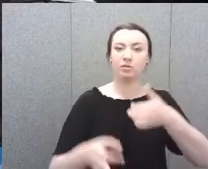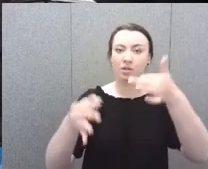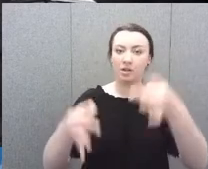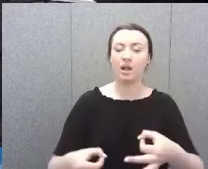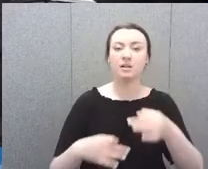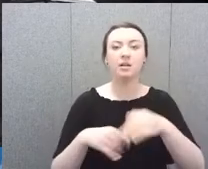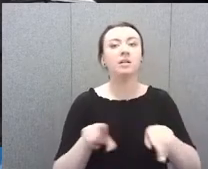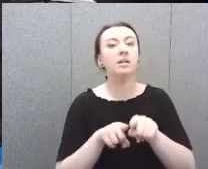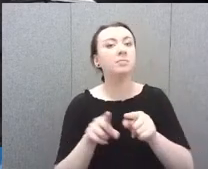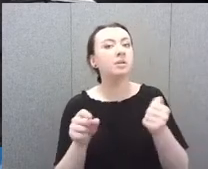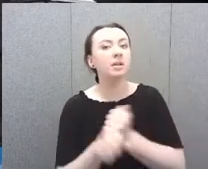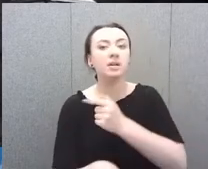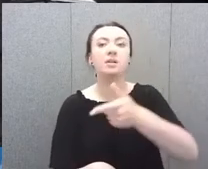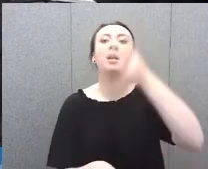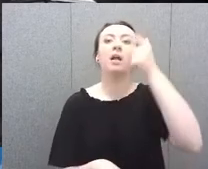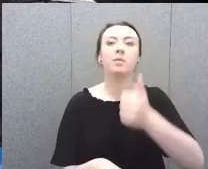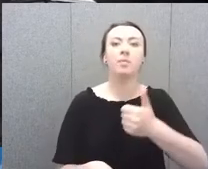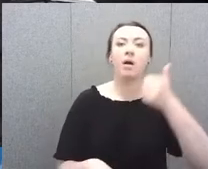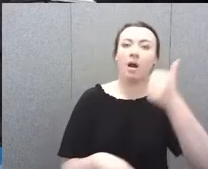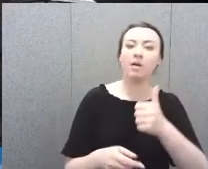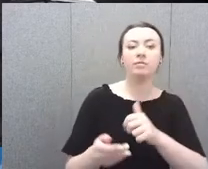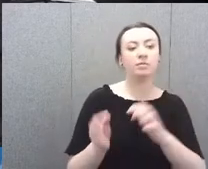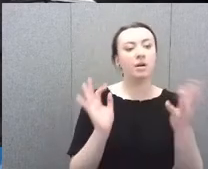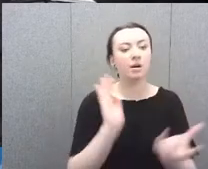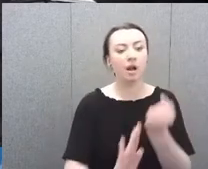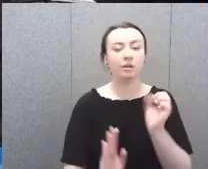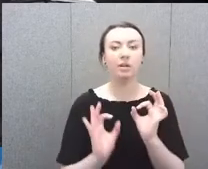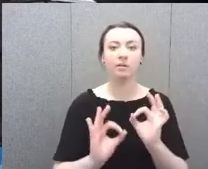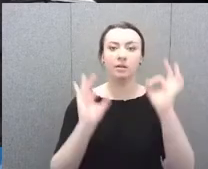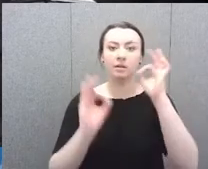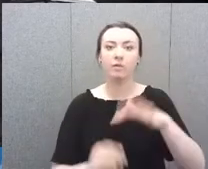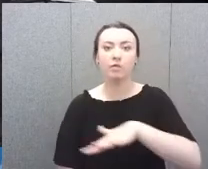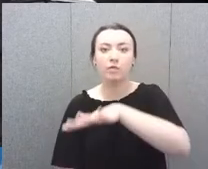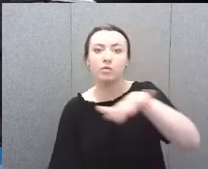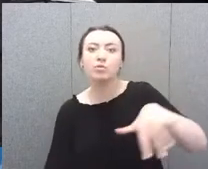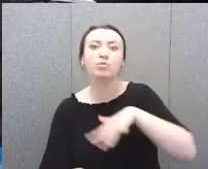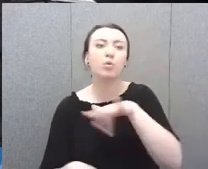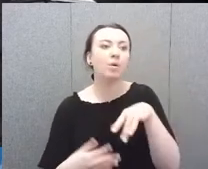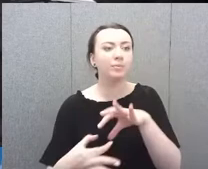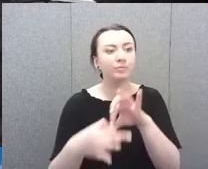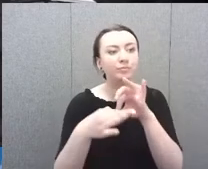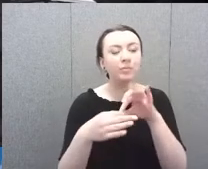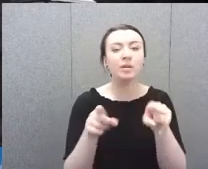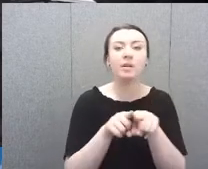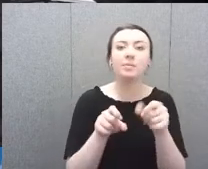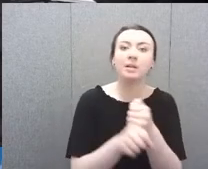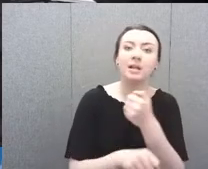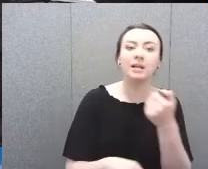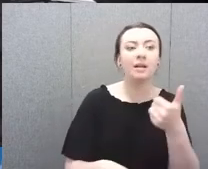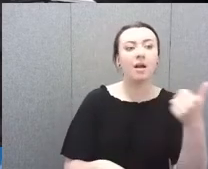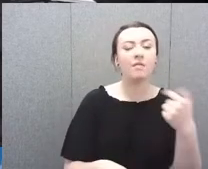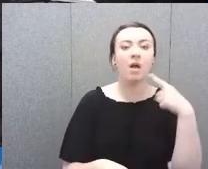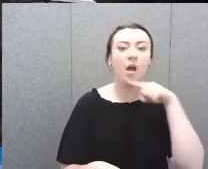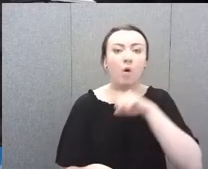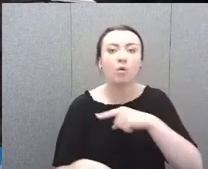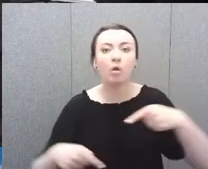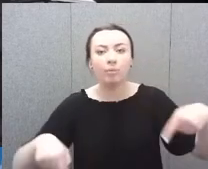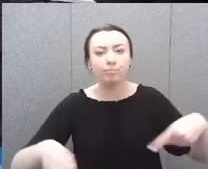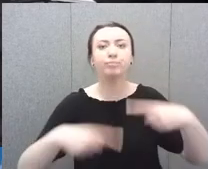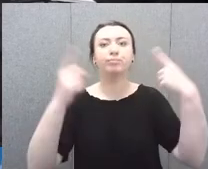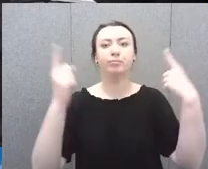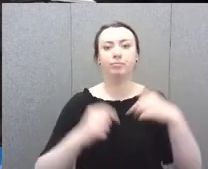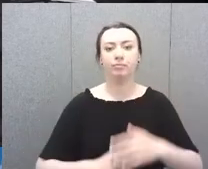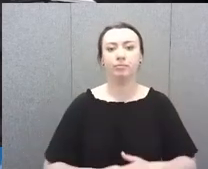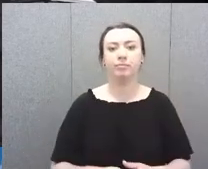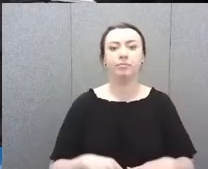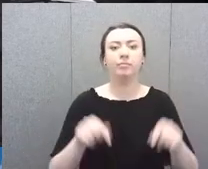уважение к правам являются основными вехами демократии, которые обеспечивают экономическое развитие и